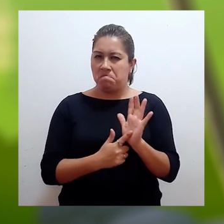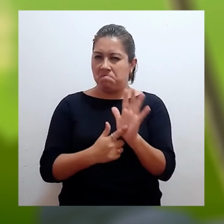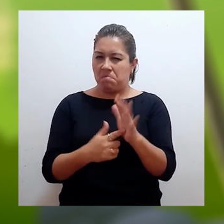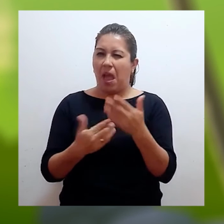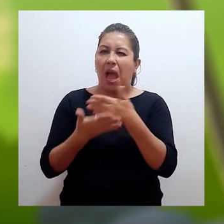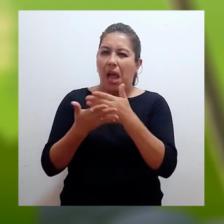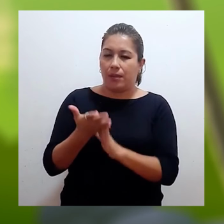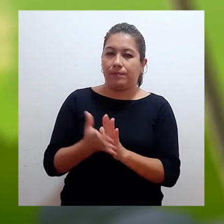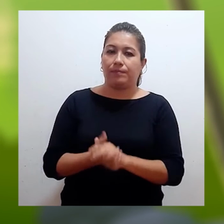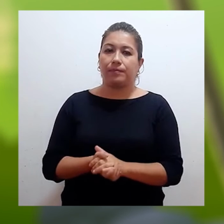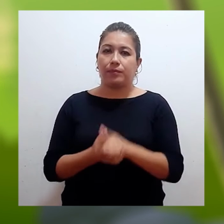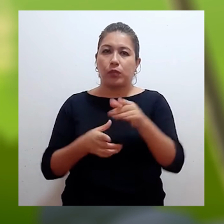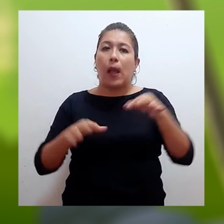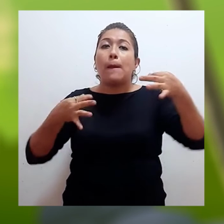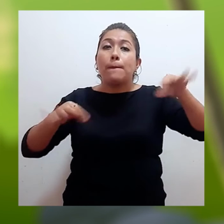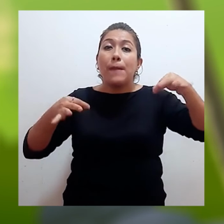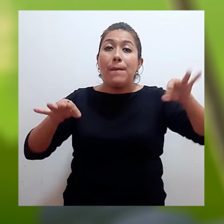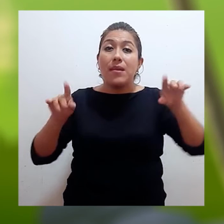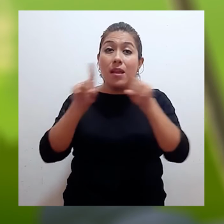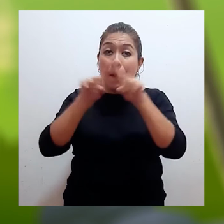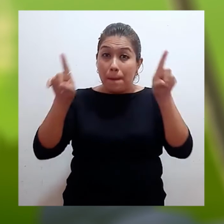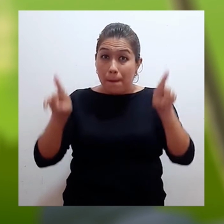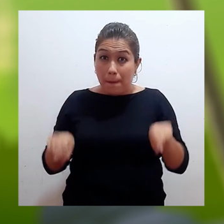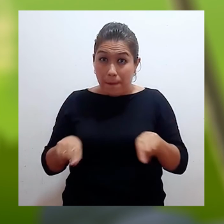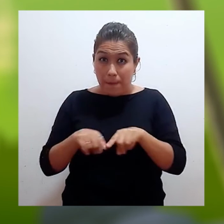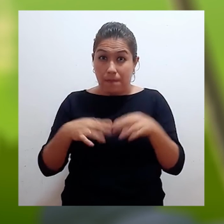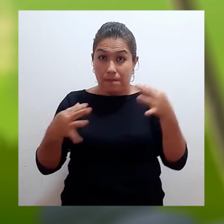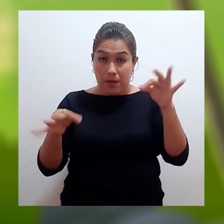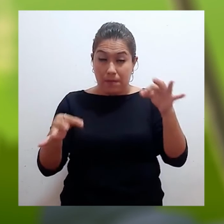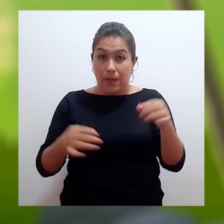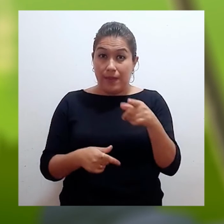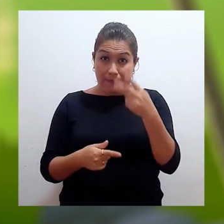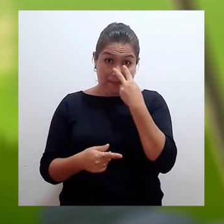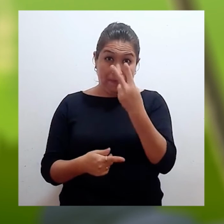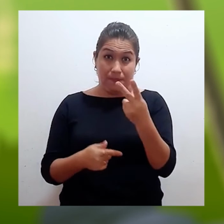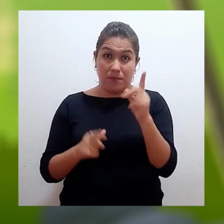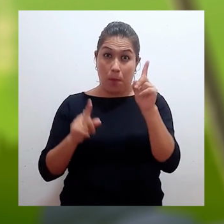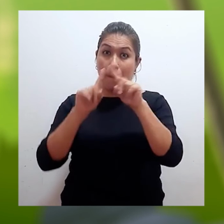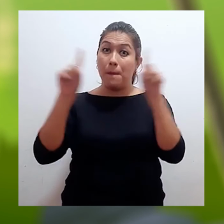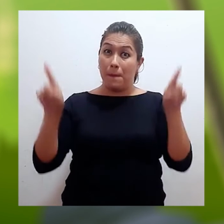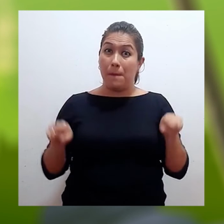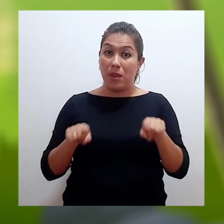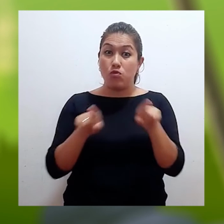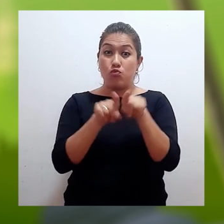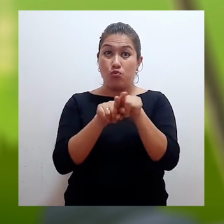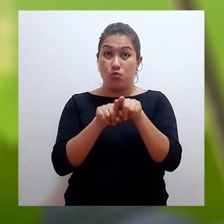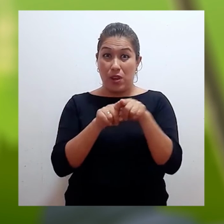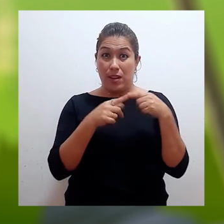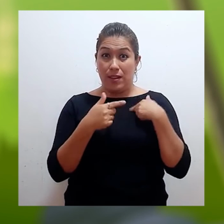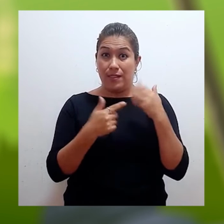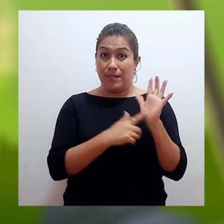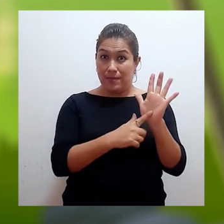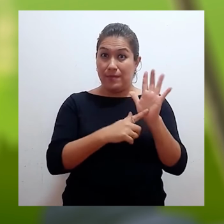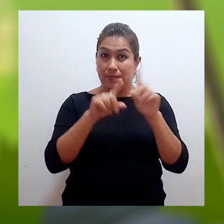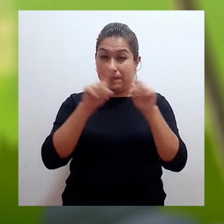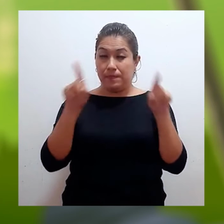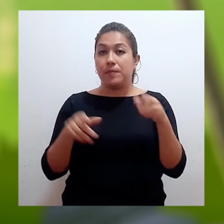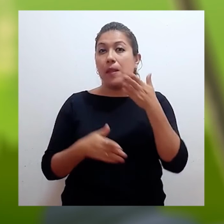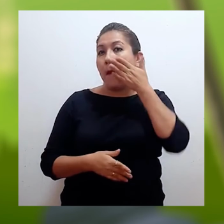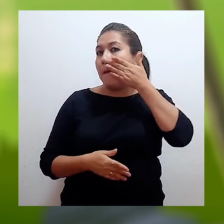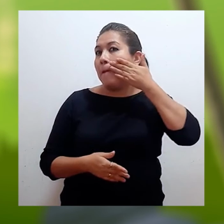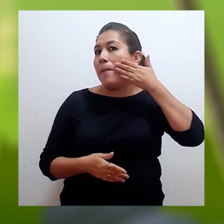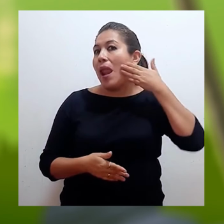Pe gung pe me waping e ma e un. Rì nâng dì bè dào ng ì nhà nà tì nà nà kò mùng rì nà nà mè tì